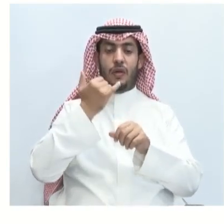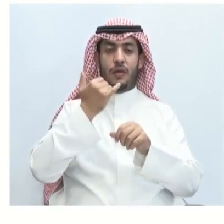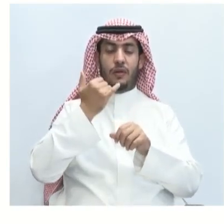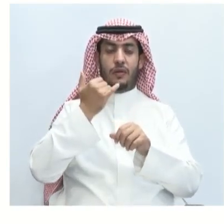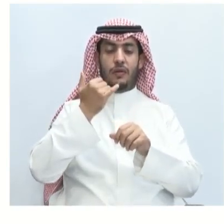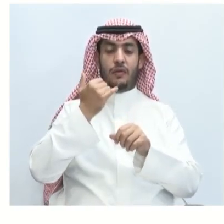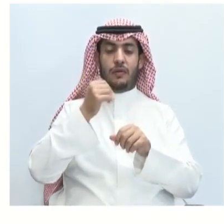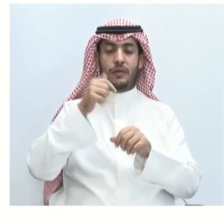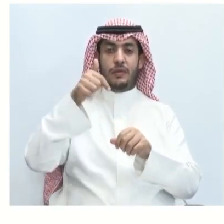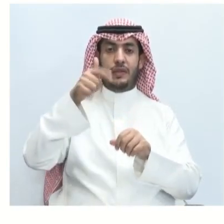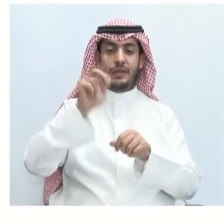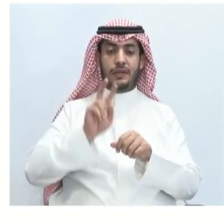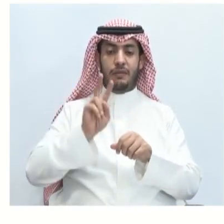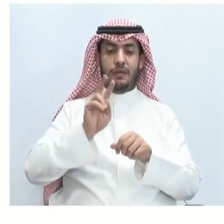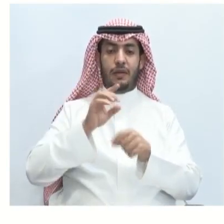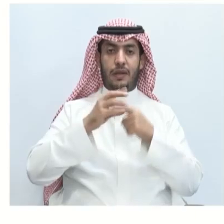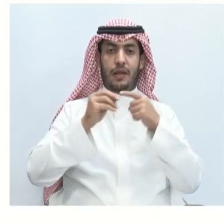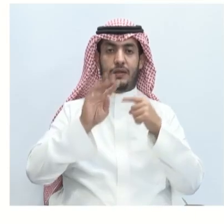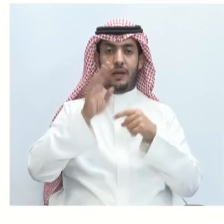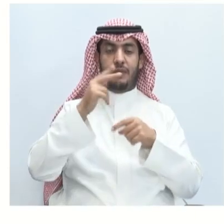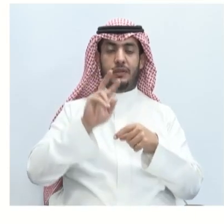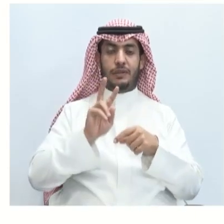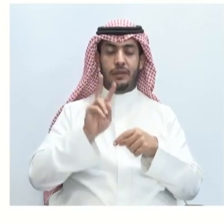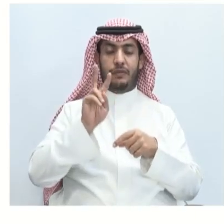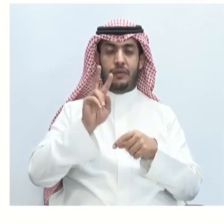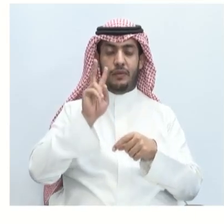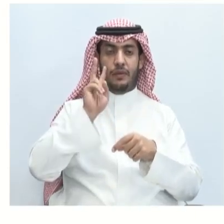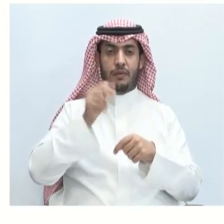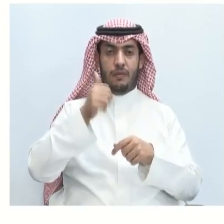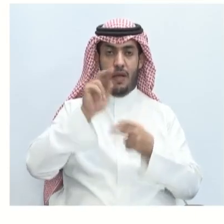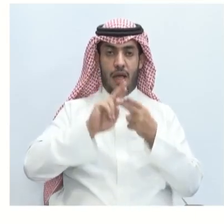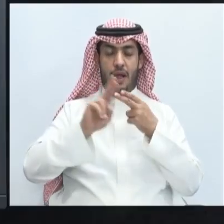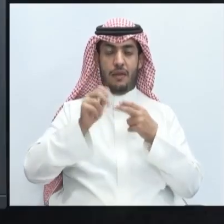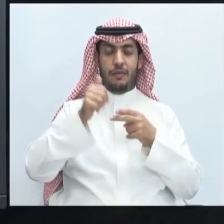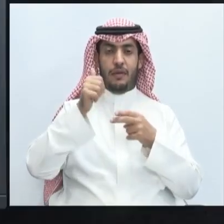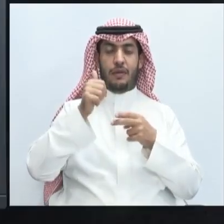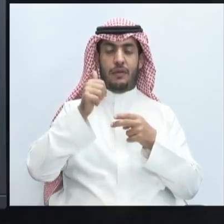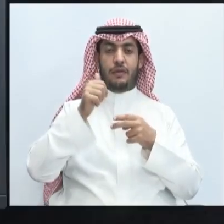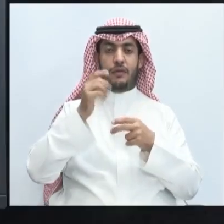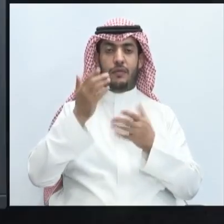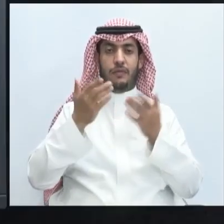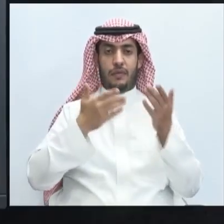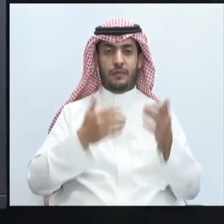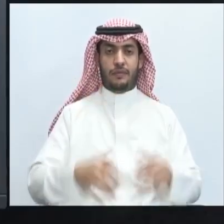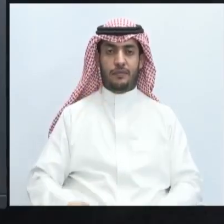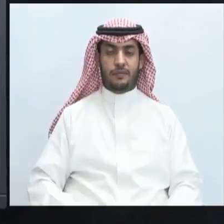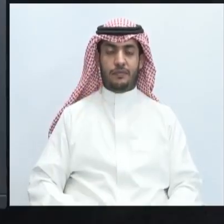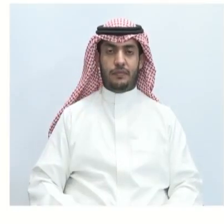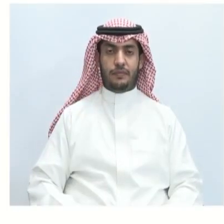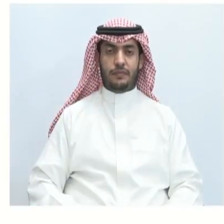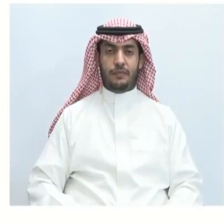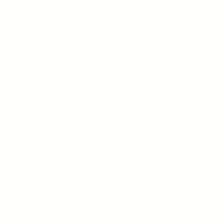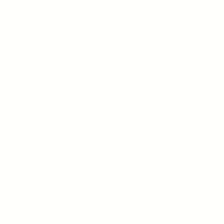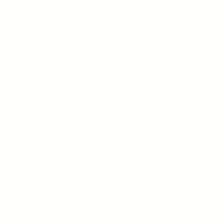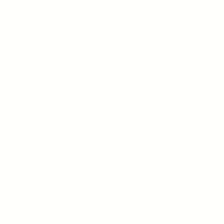الضروره اسباع مطروحا منها اربعه اسباع هل تستطيعون ان ابناء بناتي تفضلين مبدعين